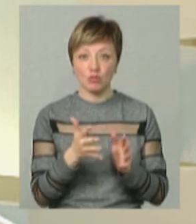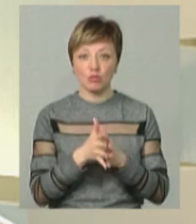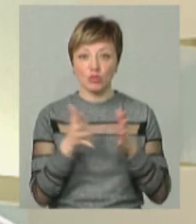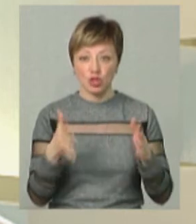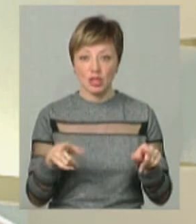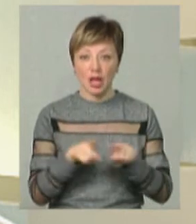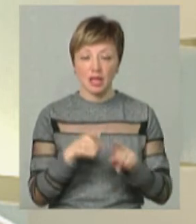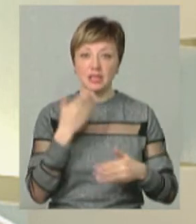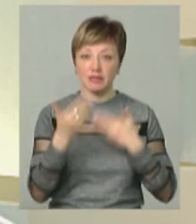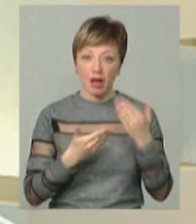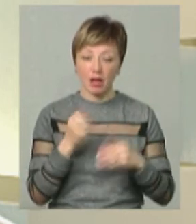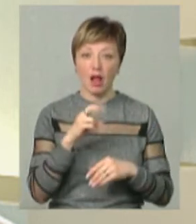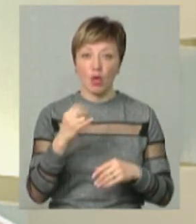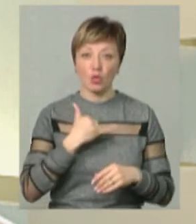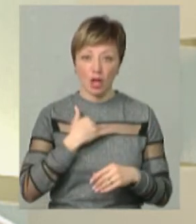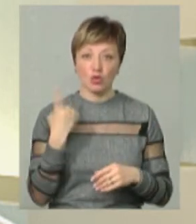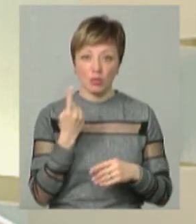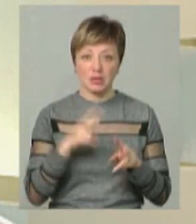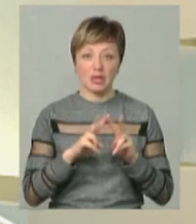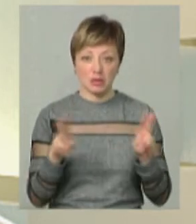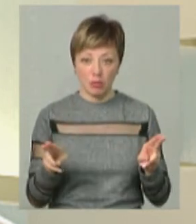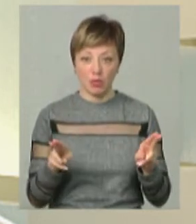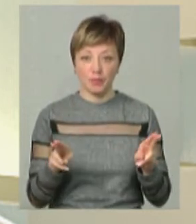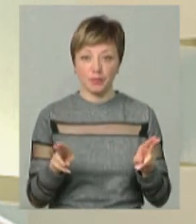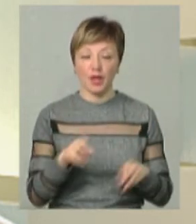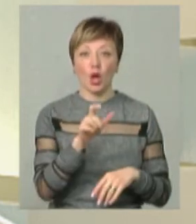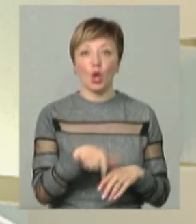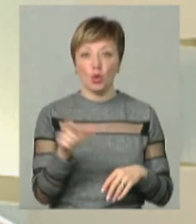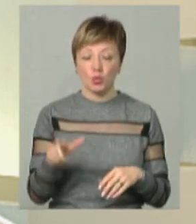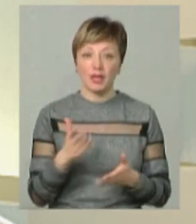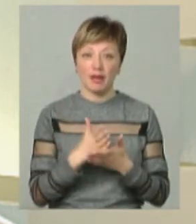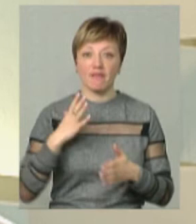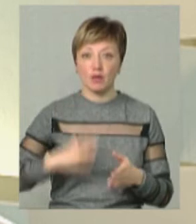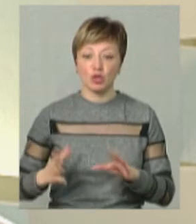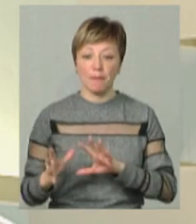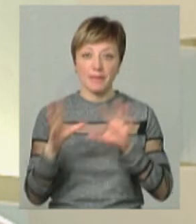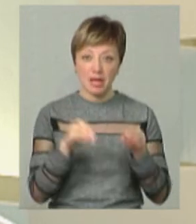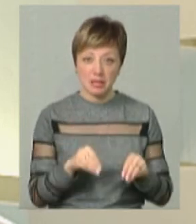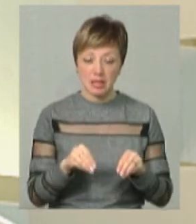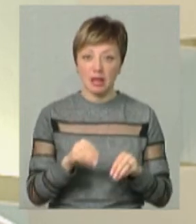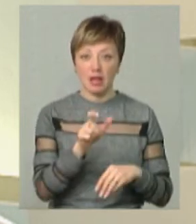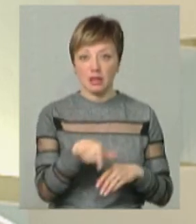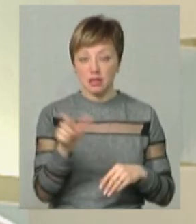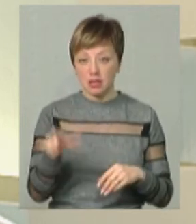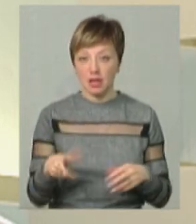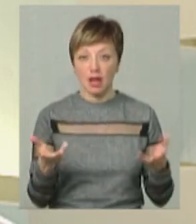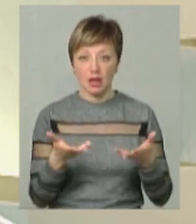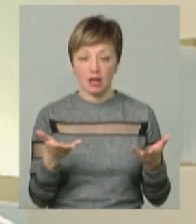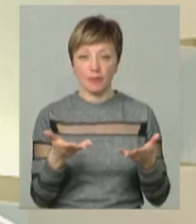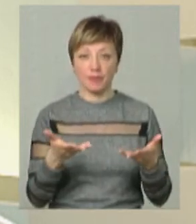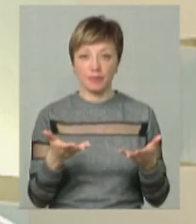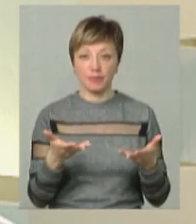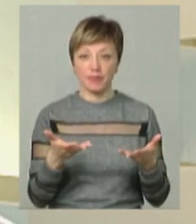більше таких звернень, але в нашій області так само. Тобто люди, які є вимушені переселенці, люди,